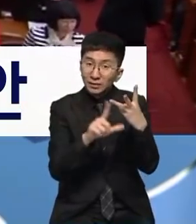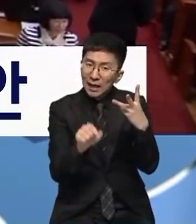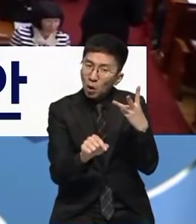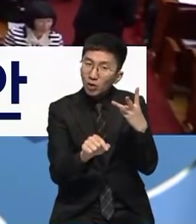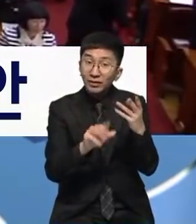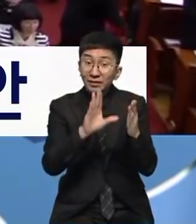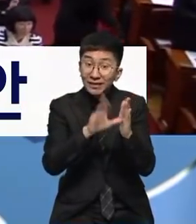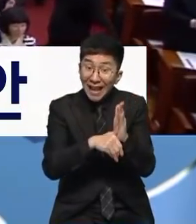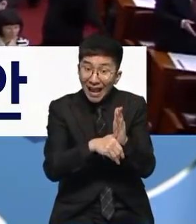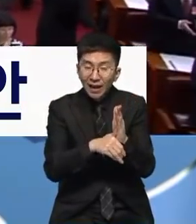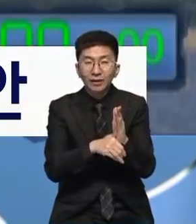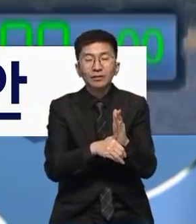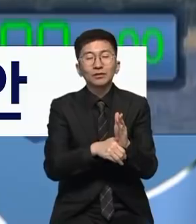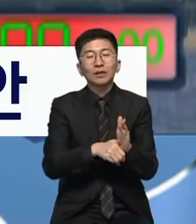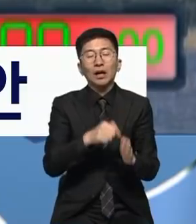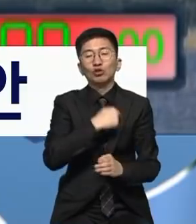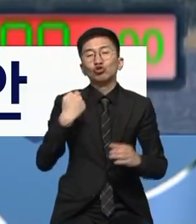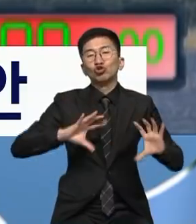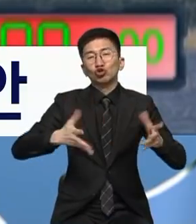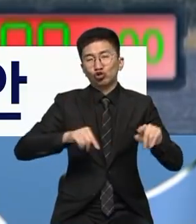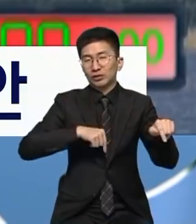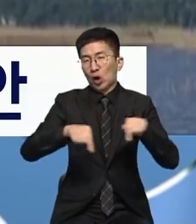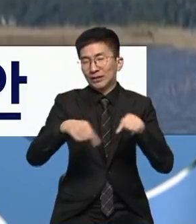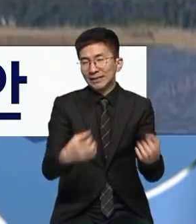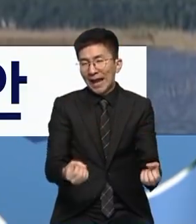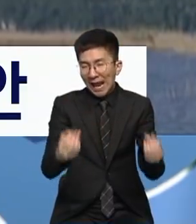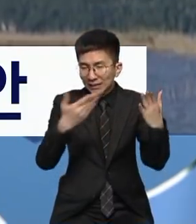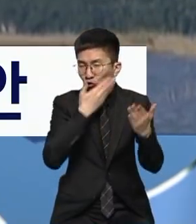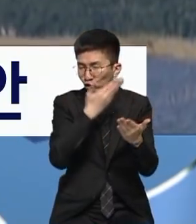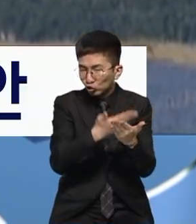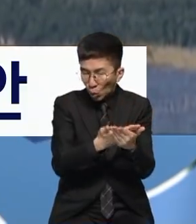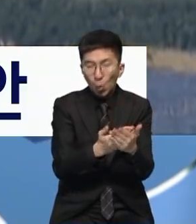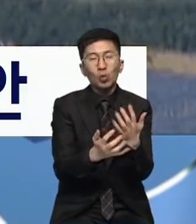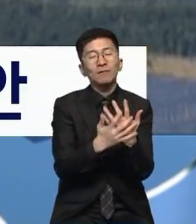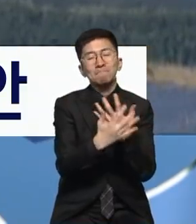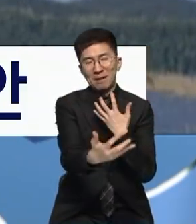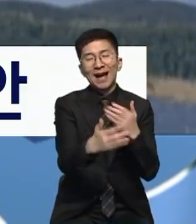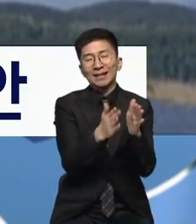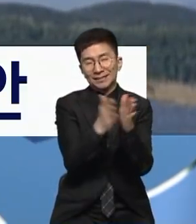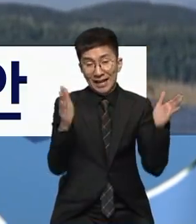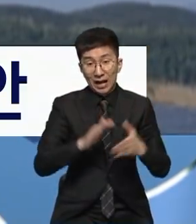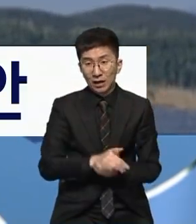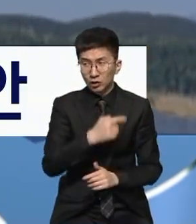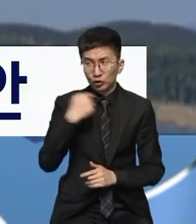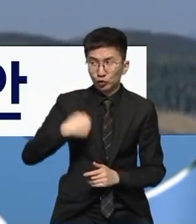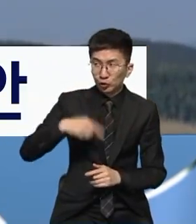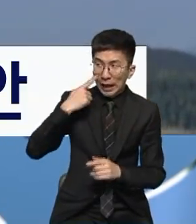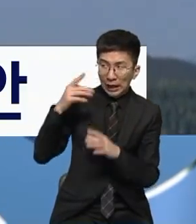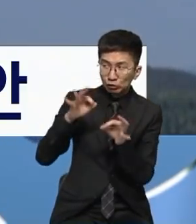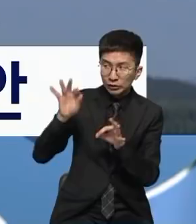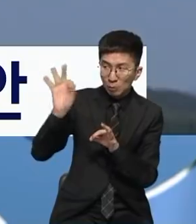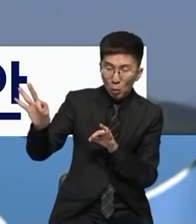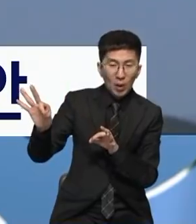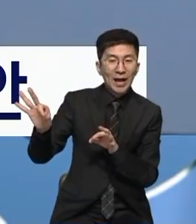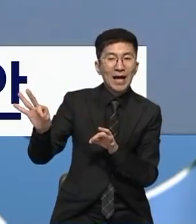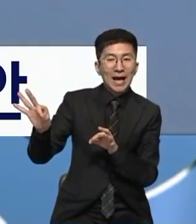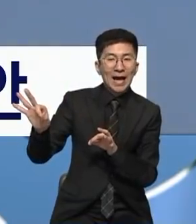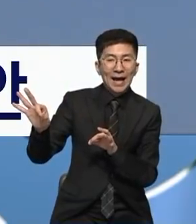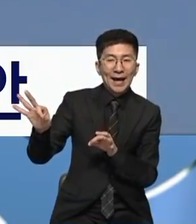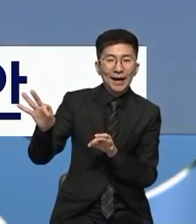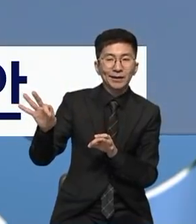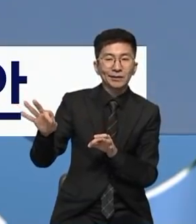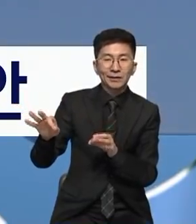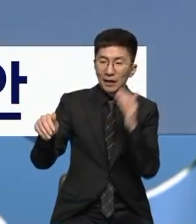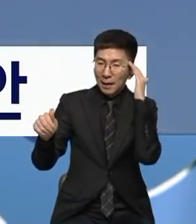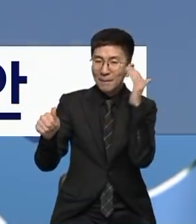이벤트라고 하는 양회가 예정이 되어 있습니다. 그러니까 북한 입장에서는 큰 집인 중국의 잔치에 재뿌리는 건좀